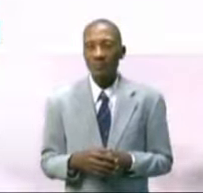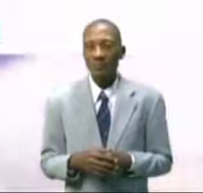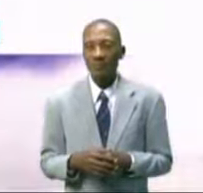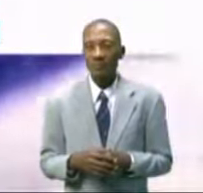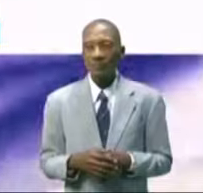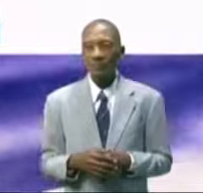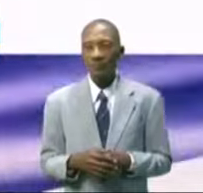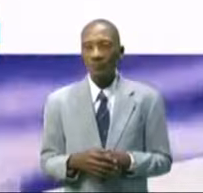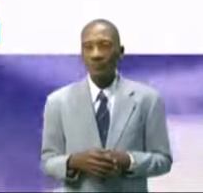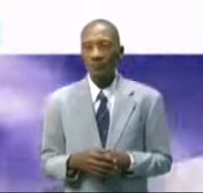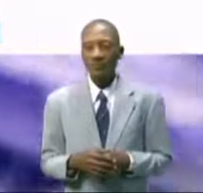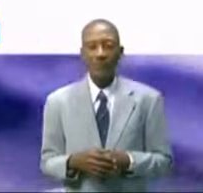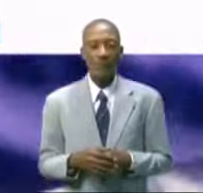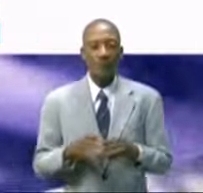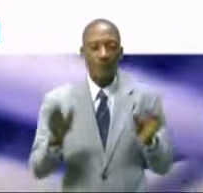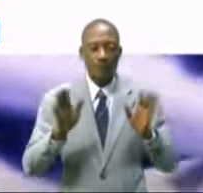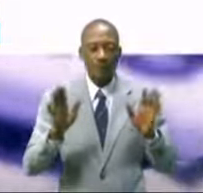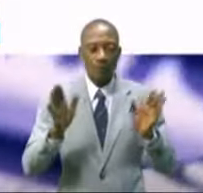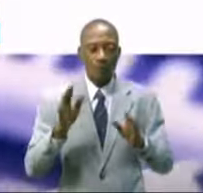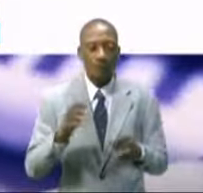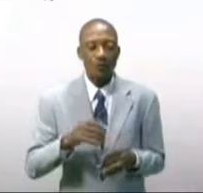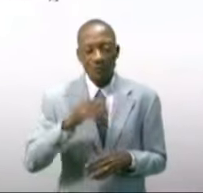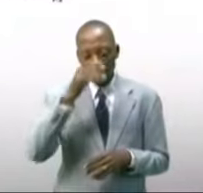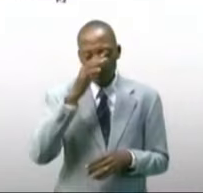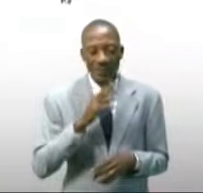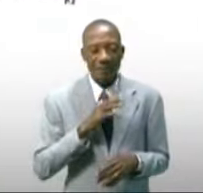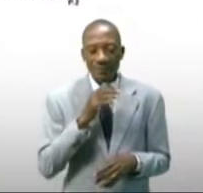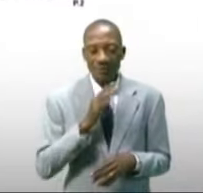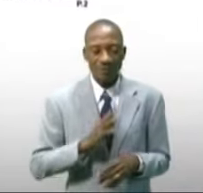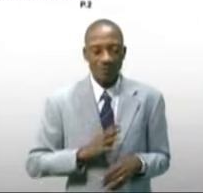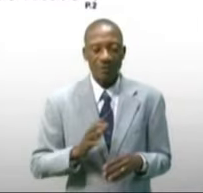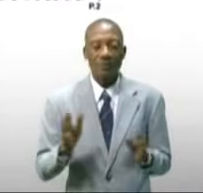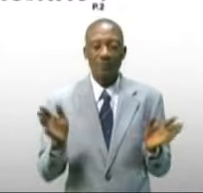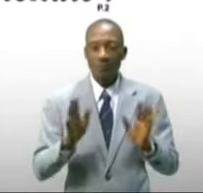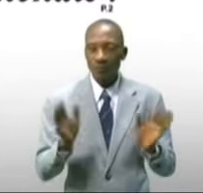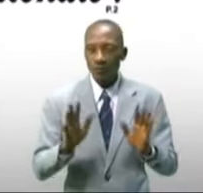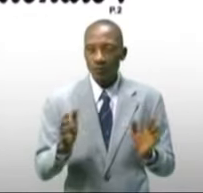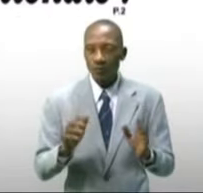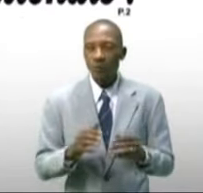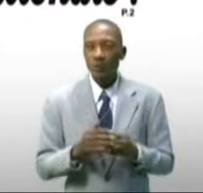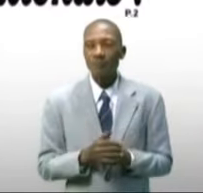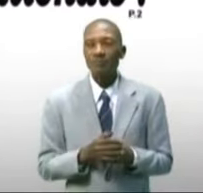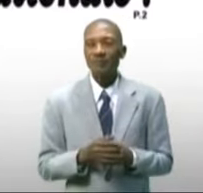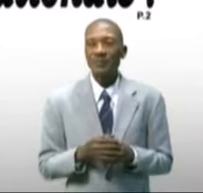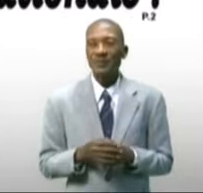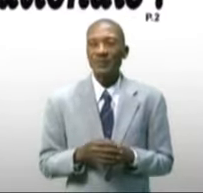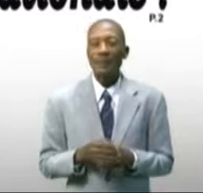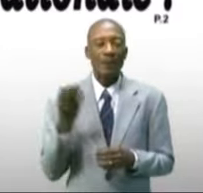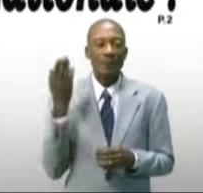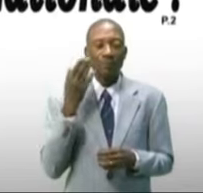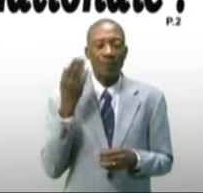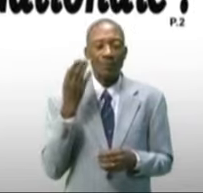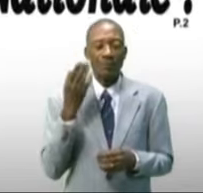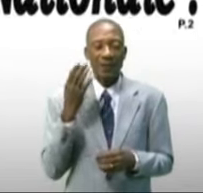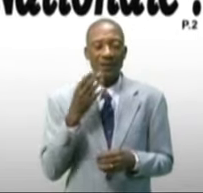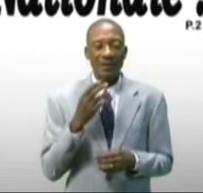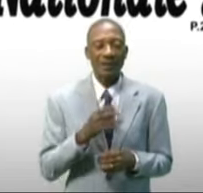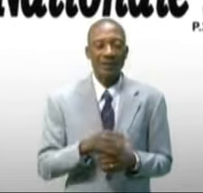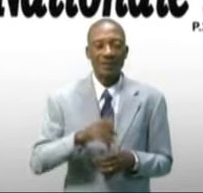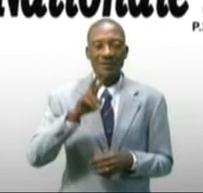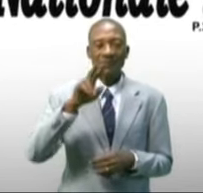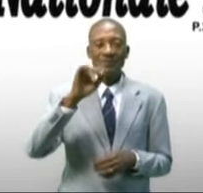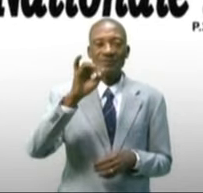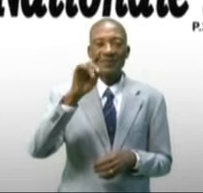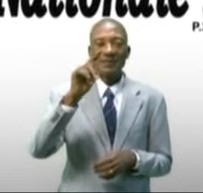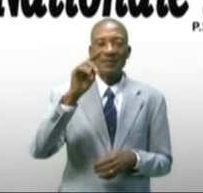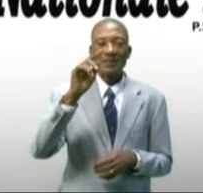Bonjour mesdames, messieurs et bienvenue à cette revue de presse dominée par l'élection de Vital Kamerhe comme candidat de l'Union sacrée au